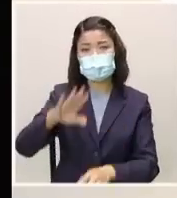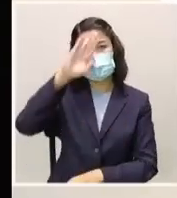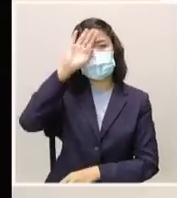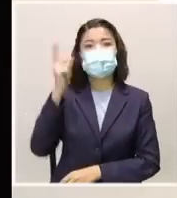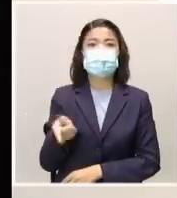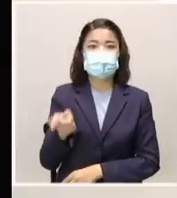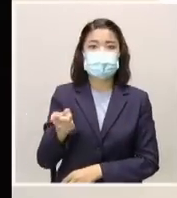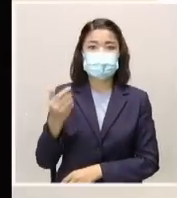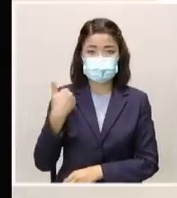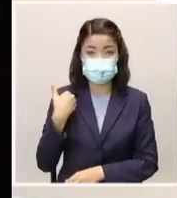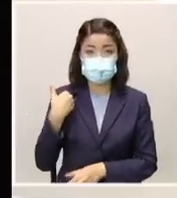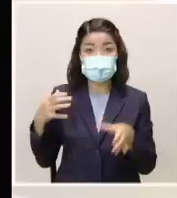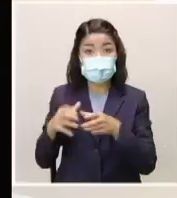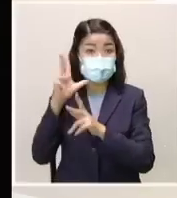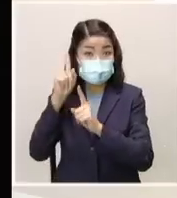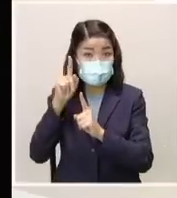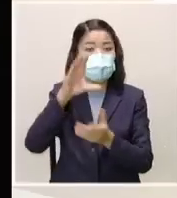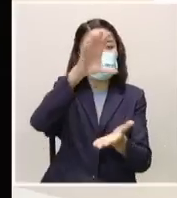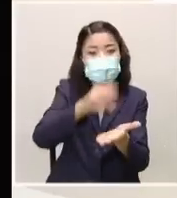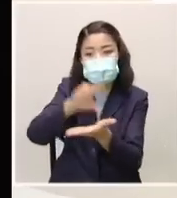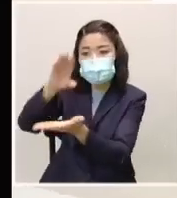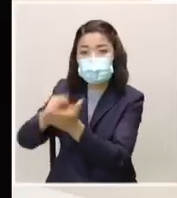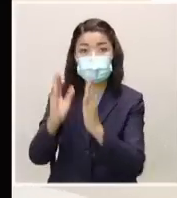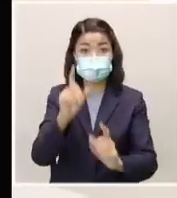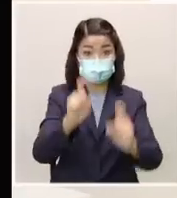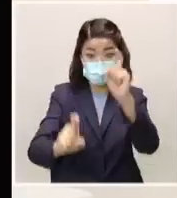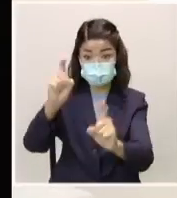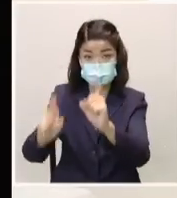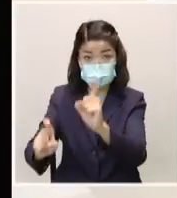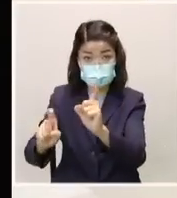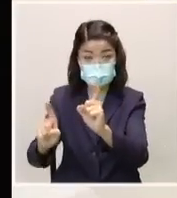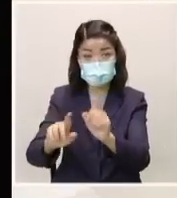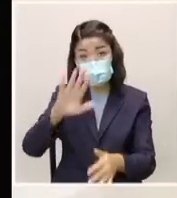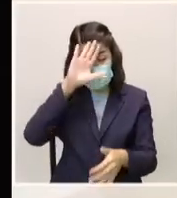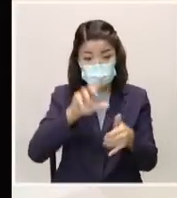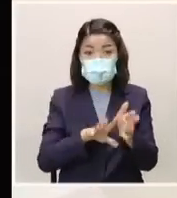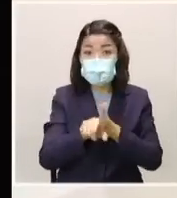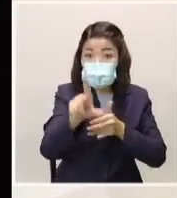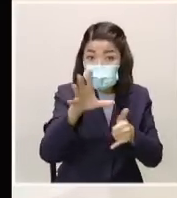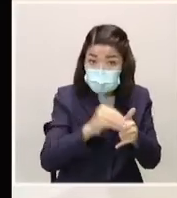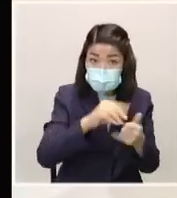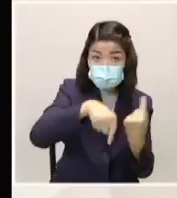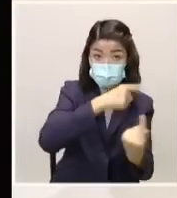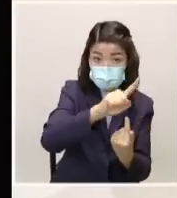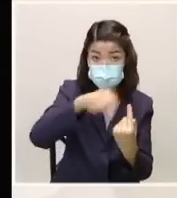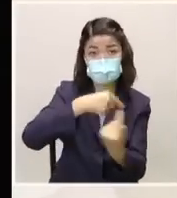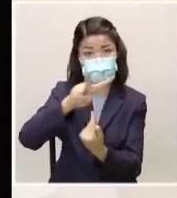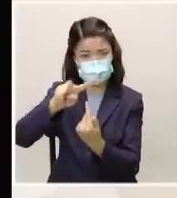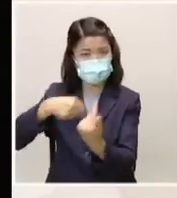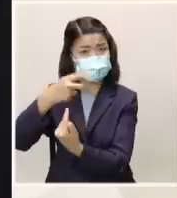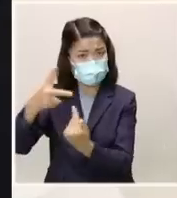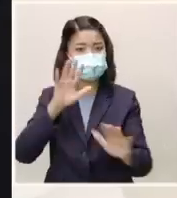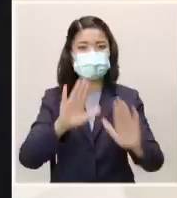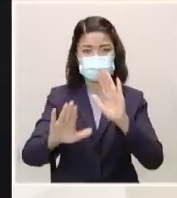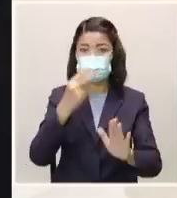ำตัวนะคะและทีมข่าวเองก็ได้รวบรวมข้อมูลจำนวนผู้เสียชีวิตจากผู้ติดเชื้อทั้ง3ระลอกมาเปรียบเทียบให้คุณผู้ชม